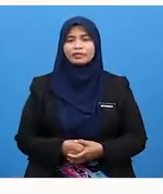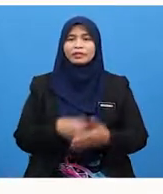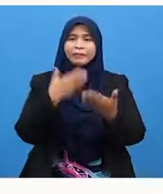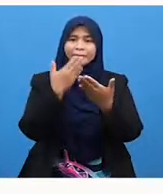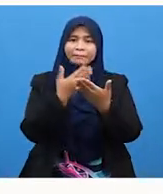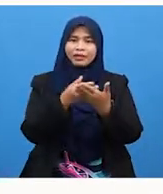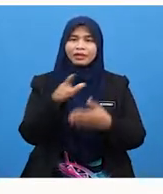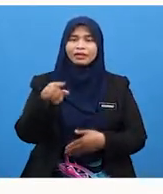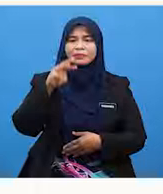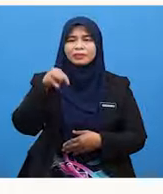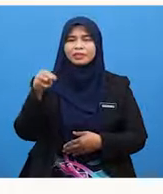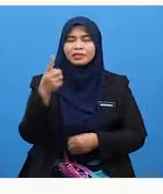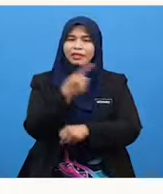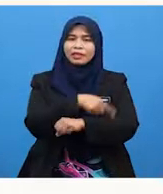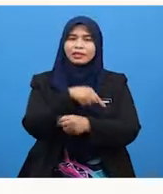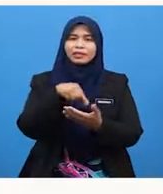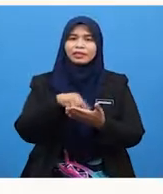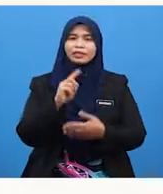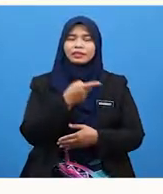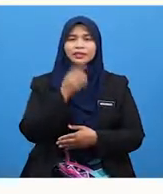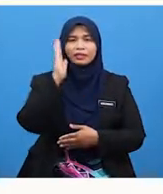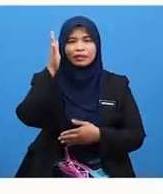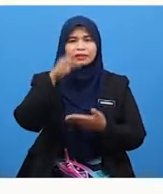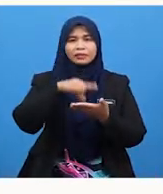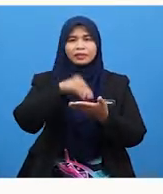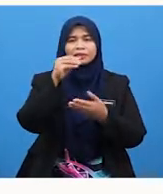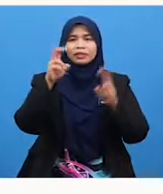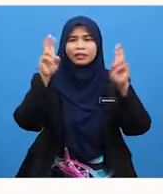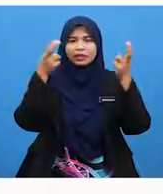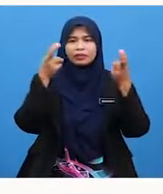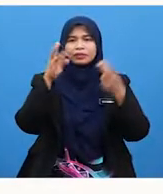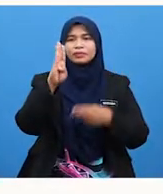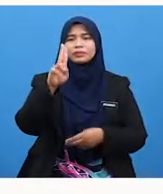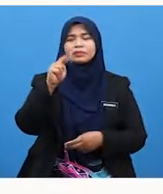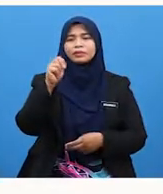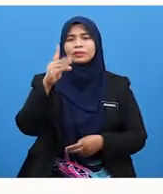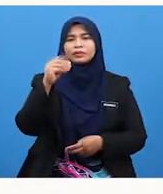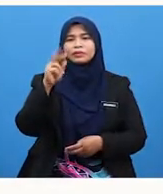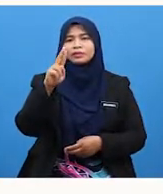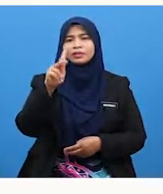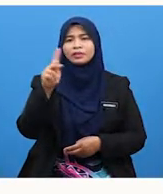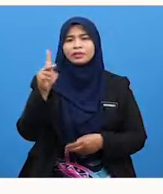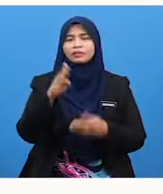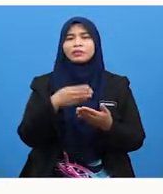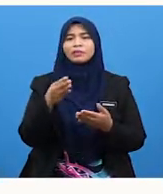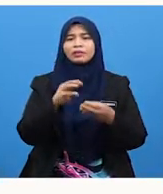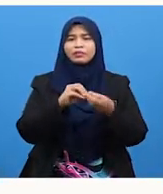Baiklah murid-murid, hari ini kita akan belajar tajuk bundarkan sebarang nombor.